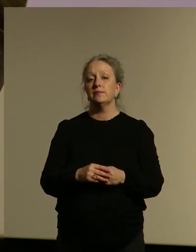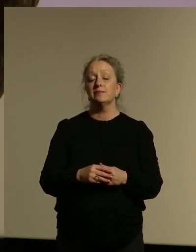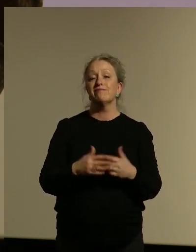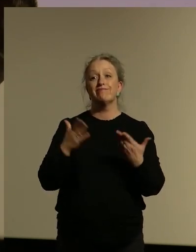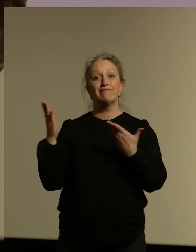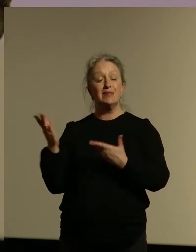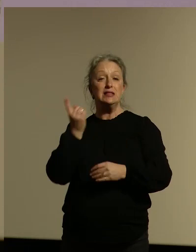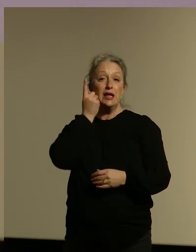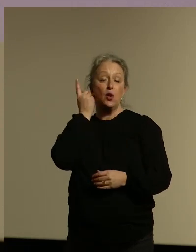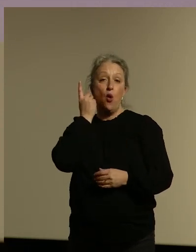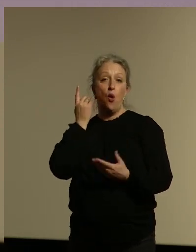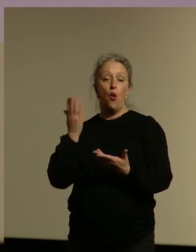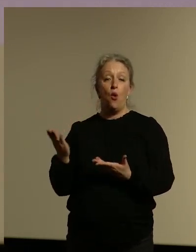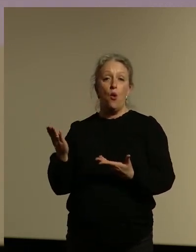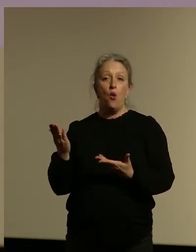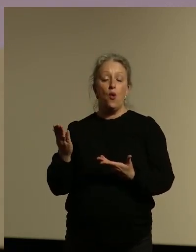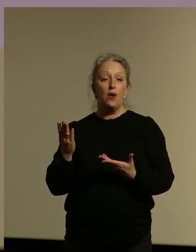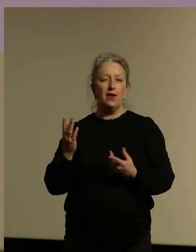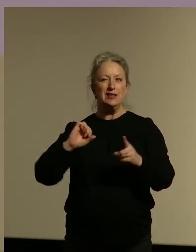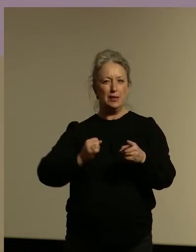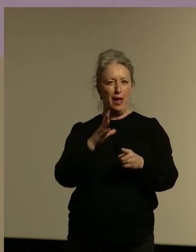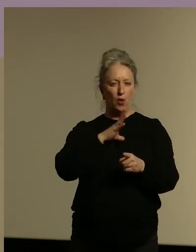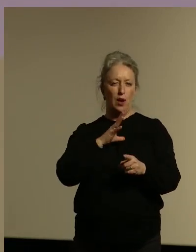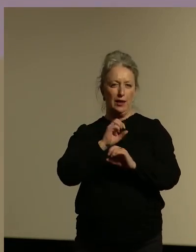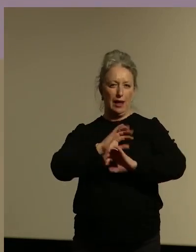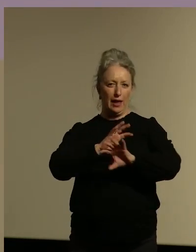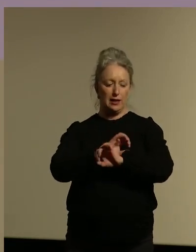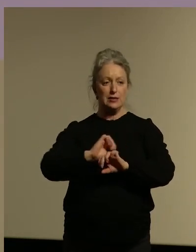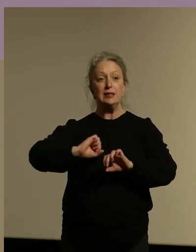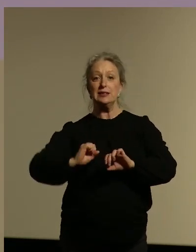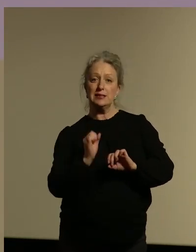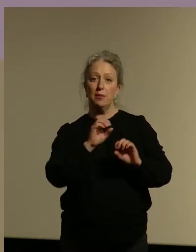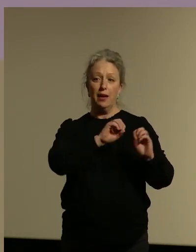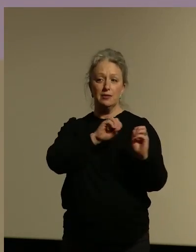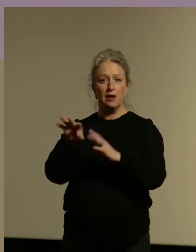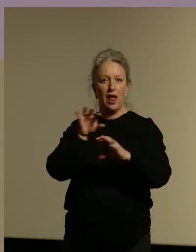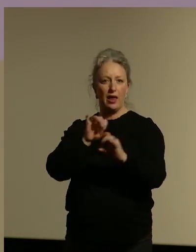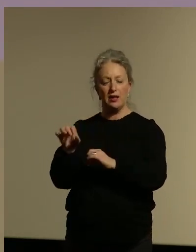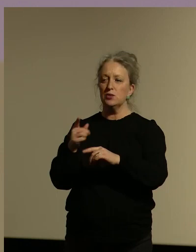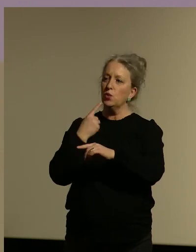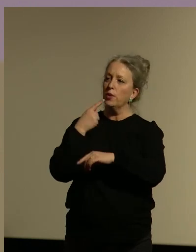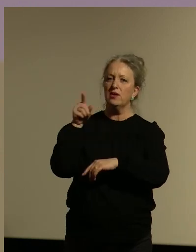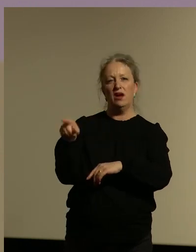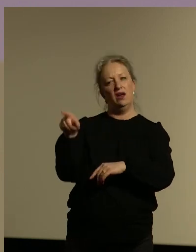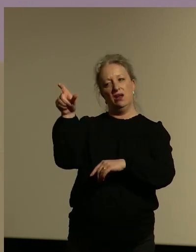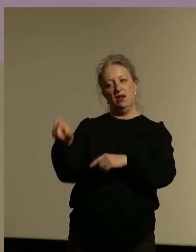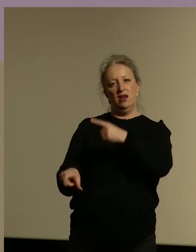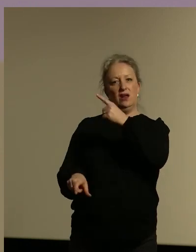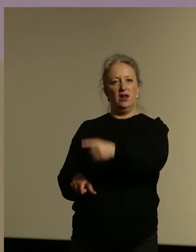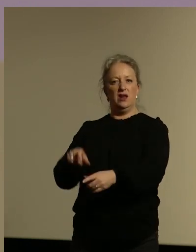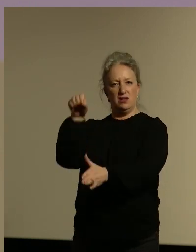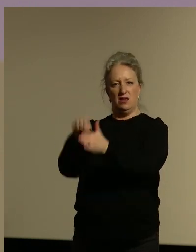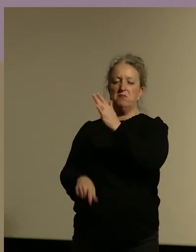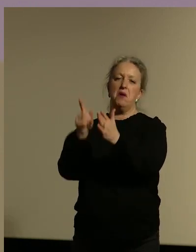See noor, see sõber, kellest ta räägib, rääkis talle selliseid asju, et sinusugused inimesed peaksid ennast